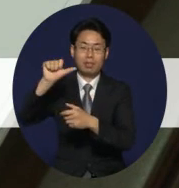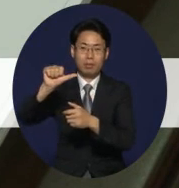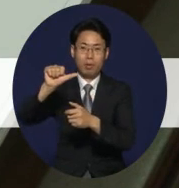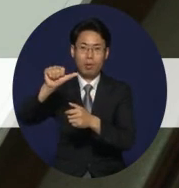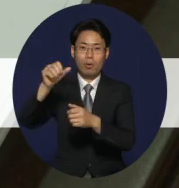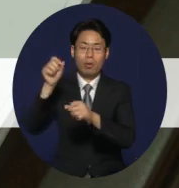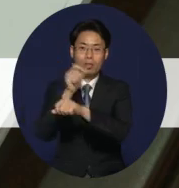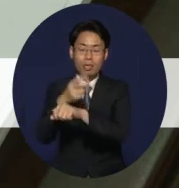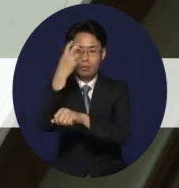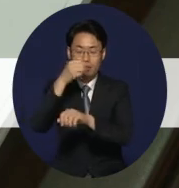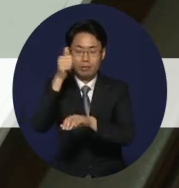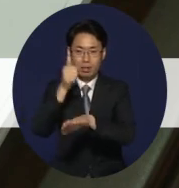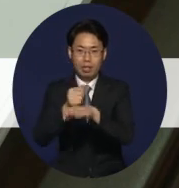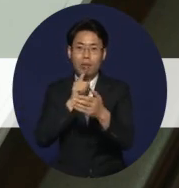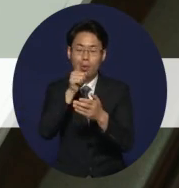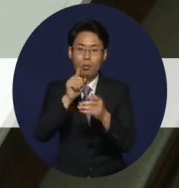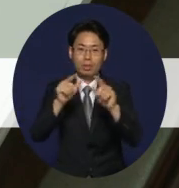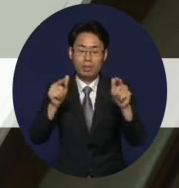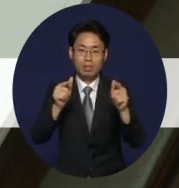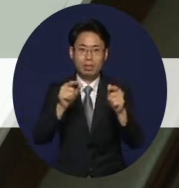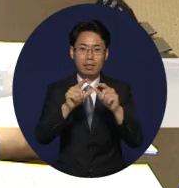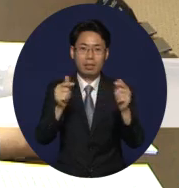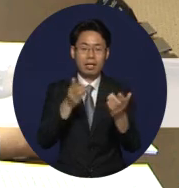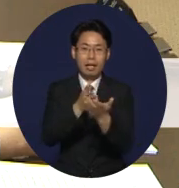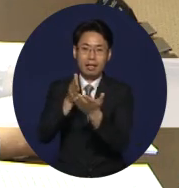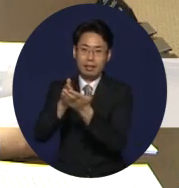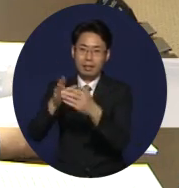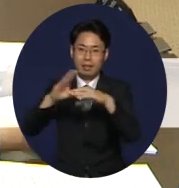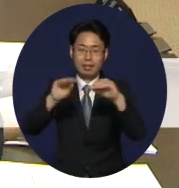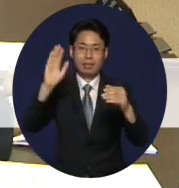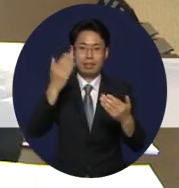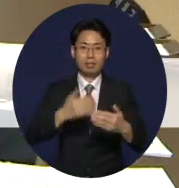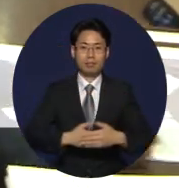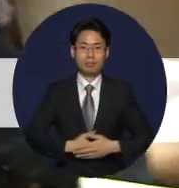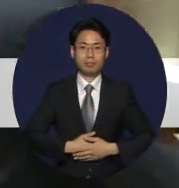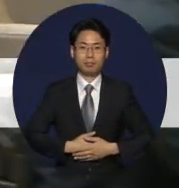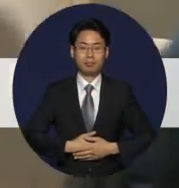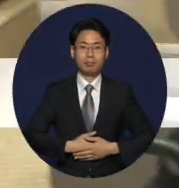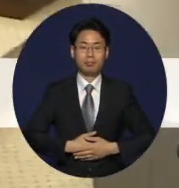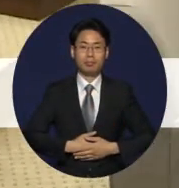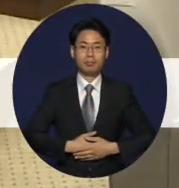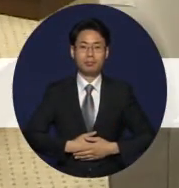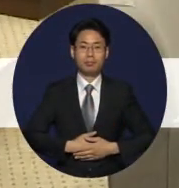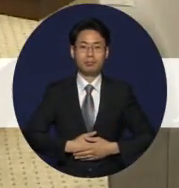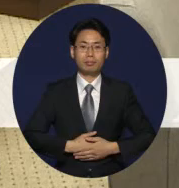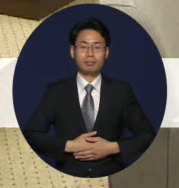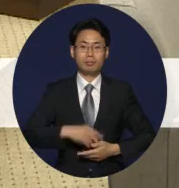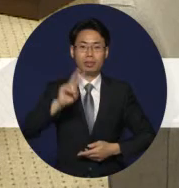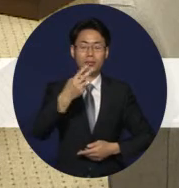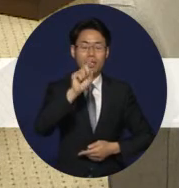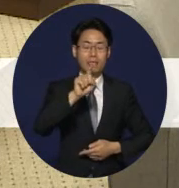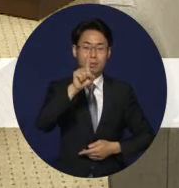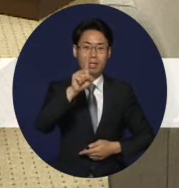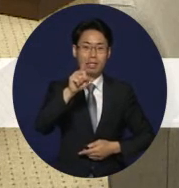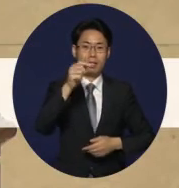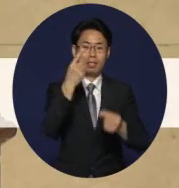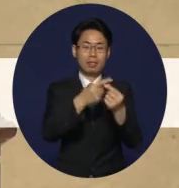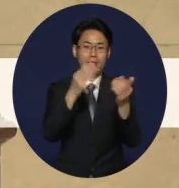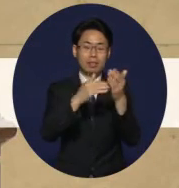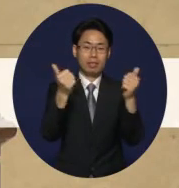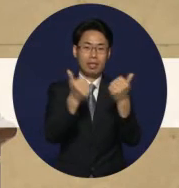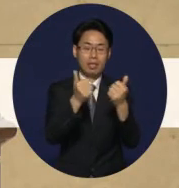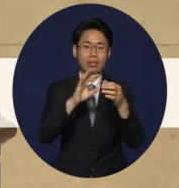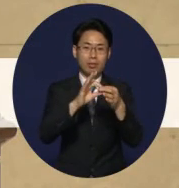2015년도 행정사무감사 결과 보고서 및 기타 안건이 처리됐습니다. 포항시의회는 이번 제221회